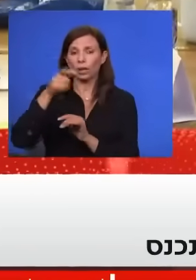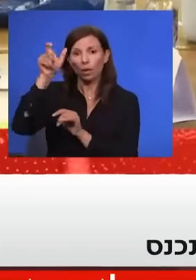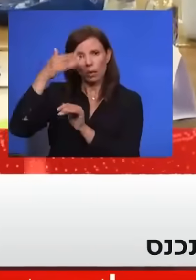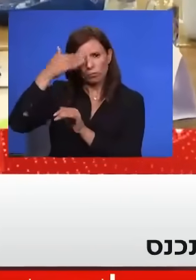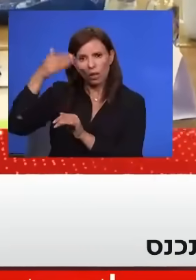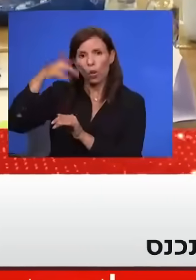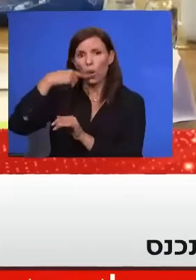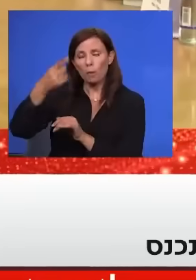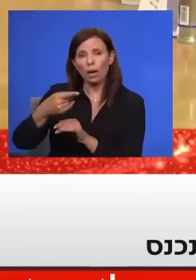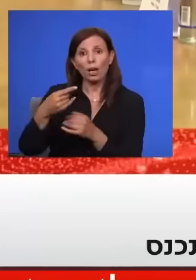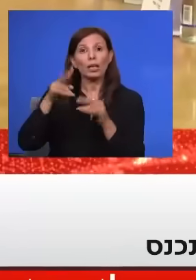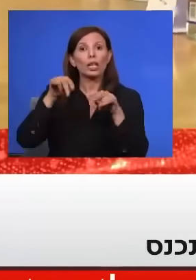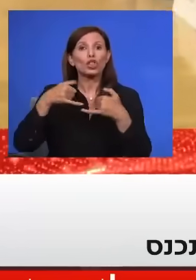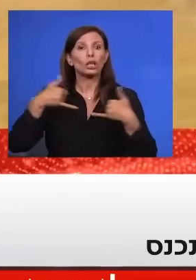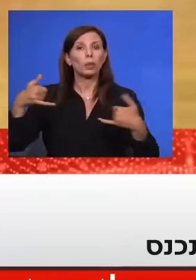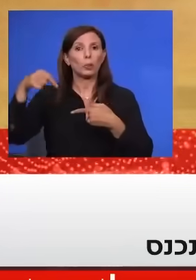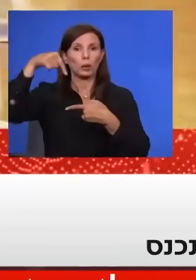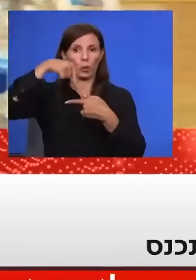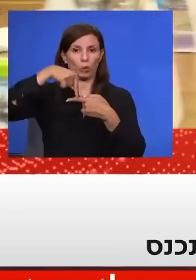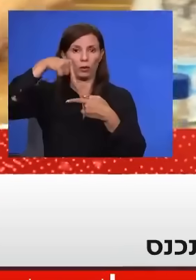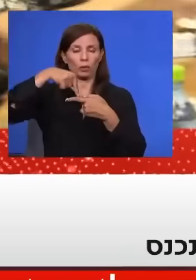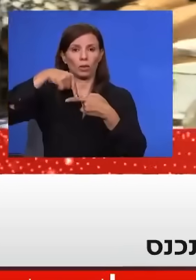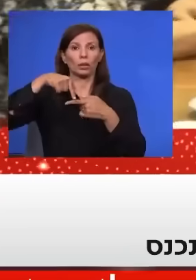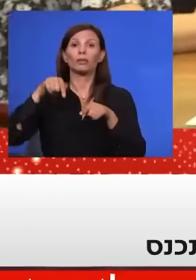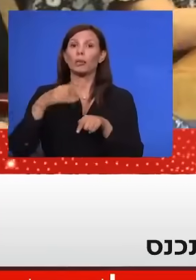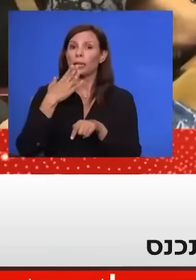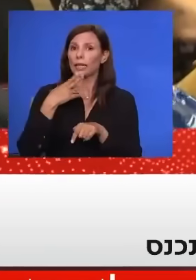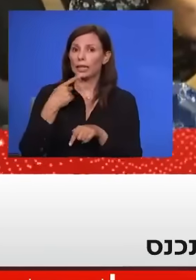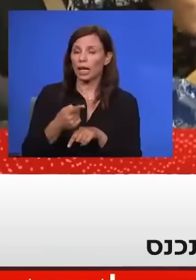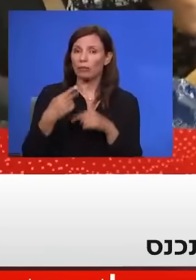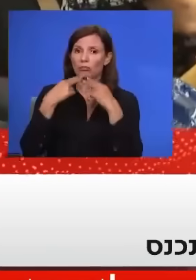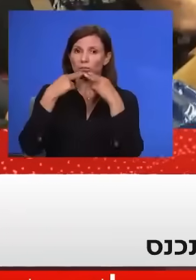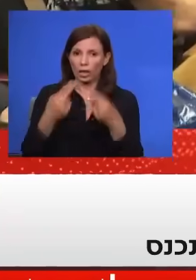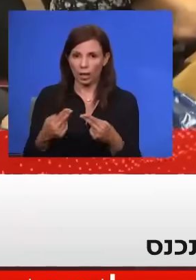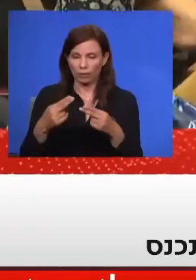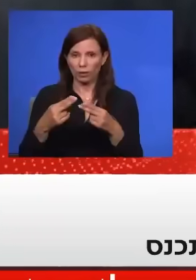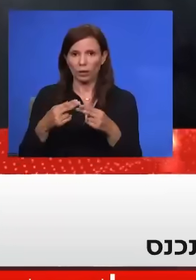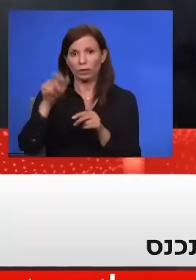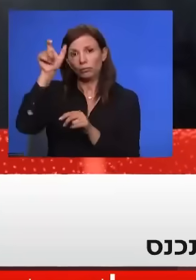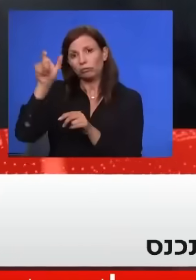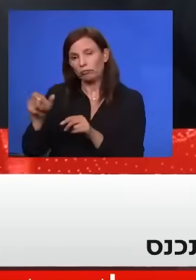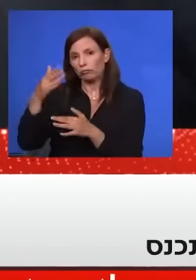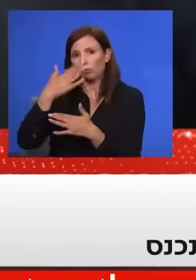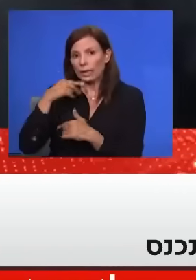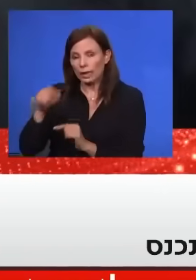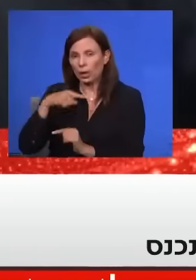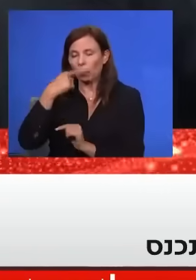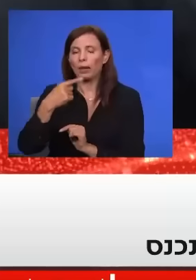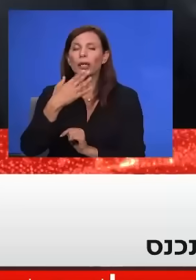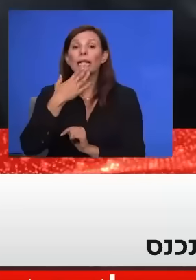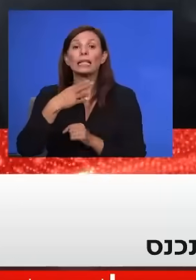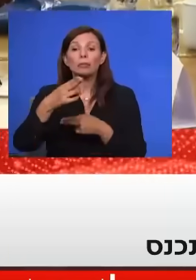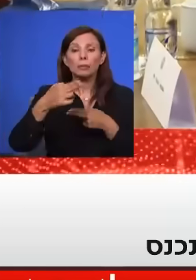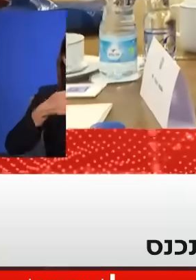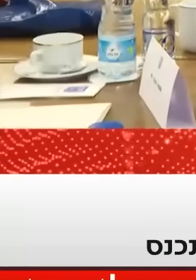התפתחויות חיוביות, ועל כך בישראל מגיבים. מי שנגדיר אותו גורם ישראלי אומר שישראל מתקרבת לנקודה הקריטית,